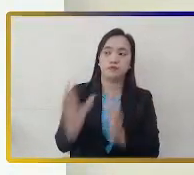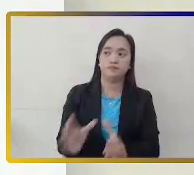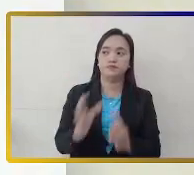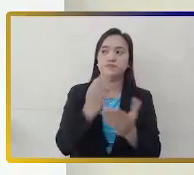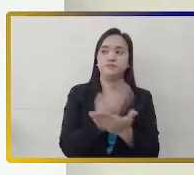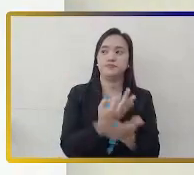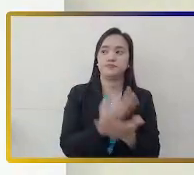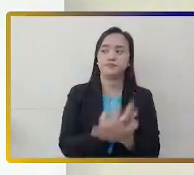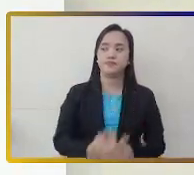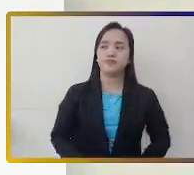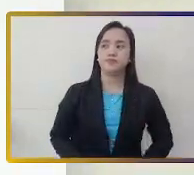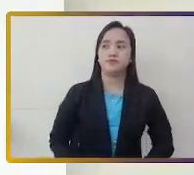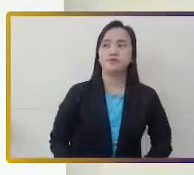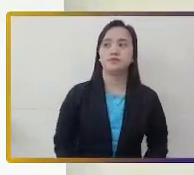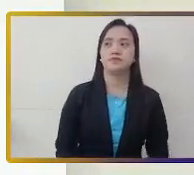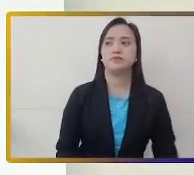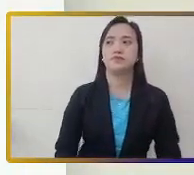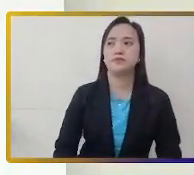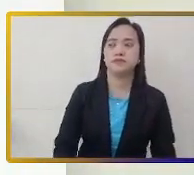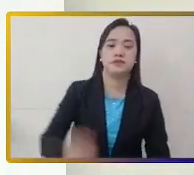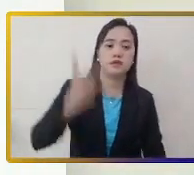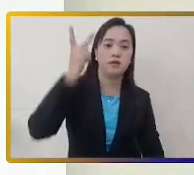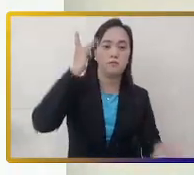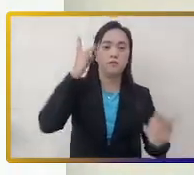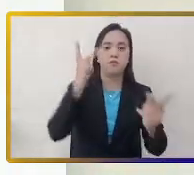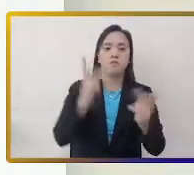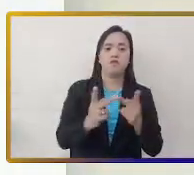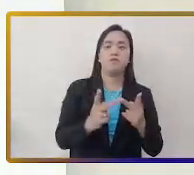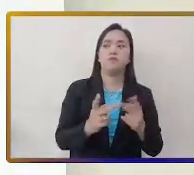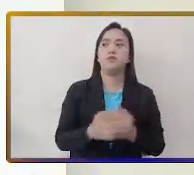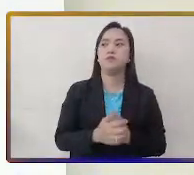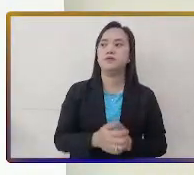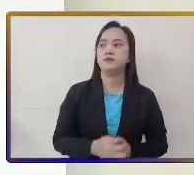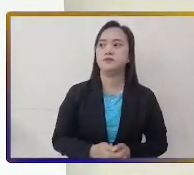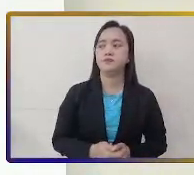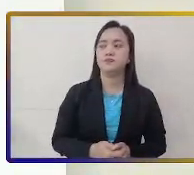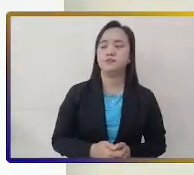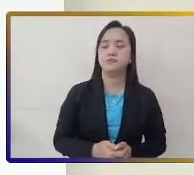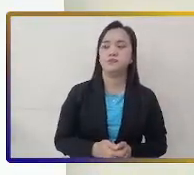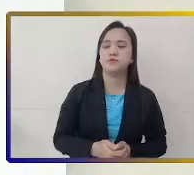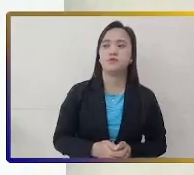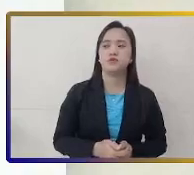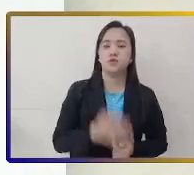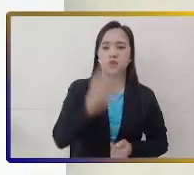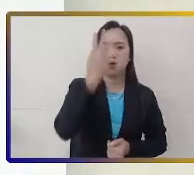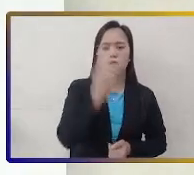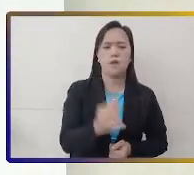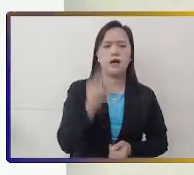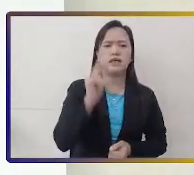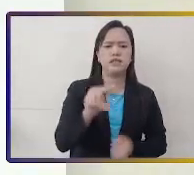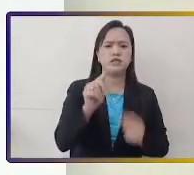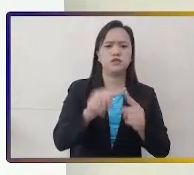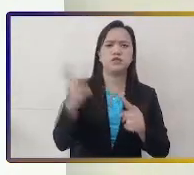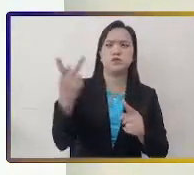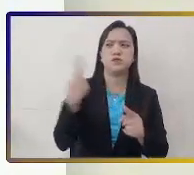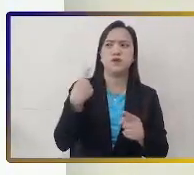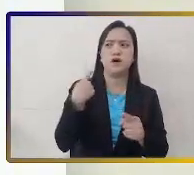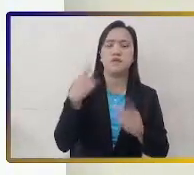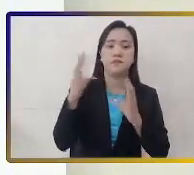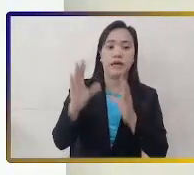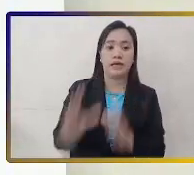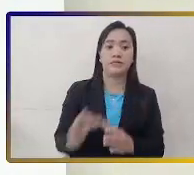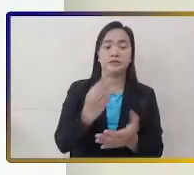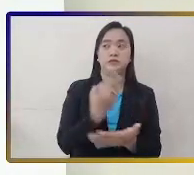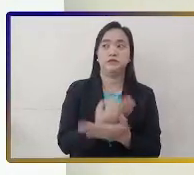ang layunin ng ating mahal na Pastor Bakit tayo Bakit ang miyembro ay magkaroon ng extra